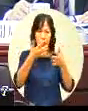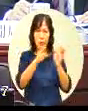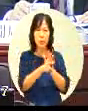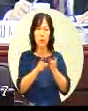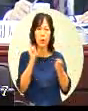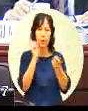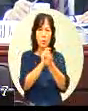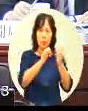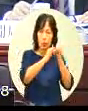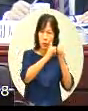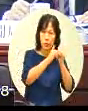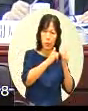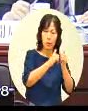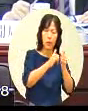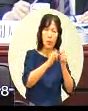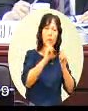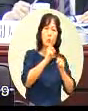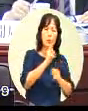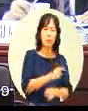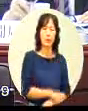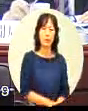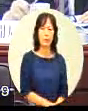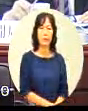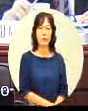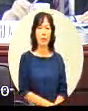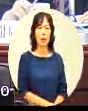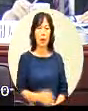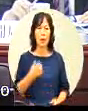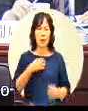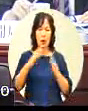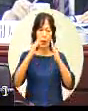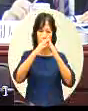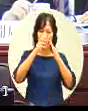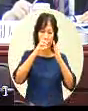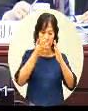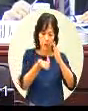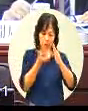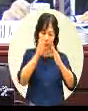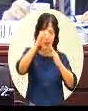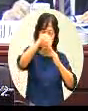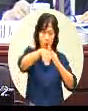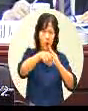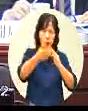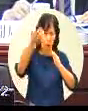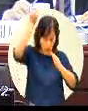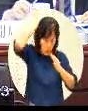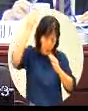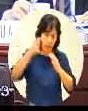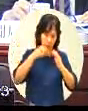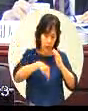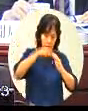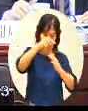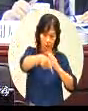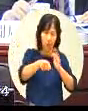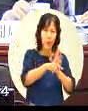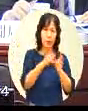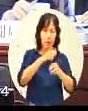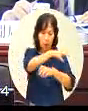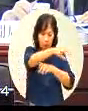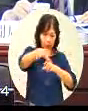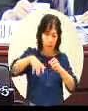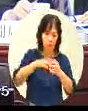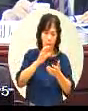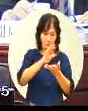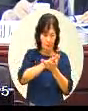跟我们的市民朋友说，屋前屋后过四周围环境让